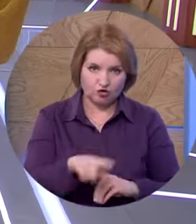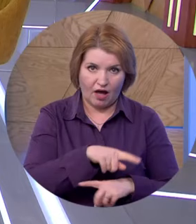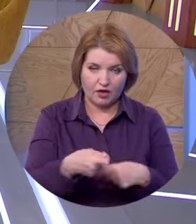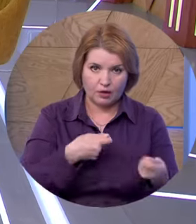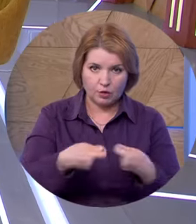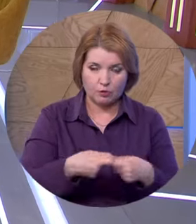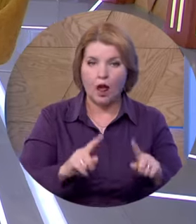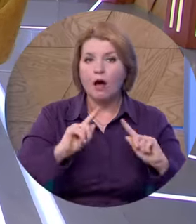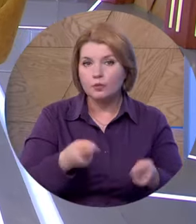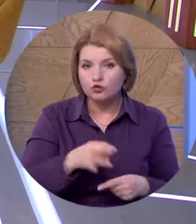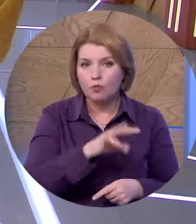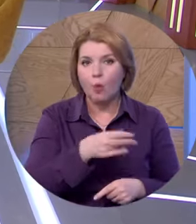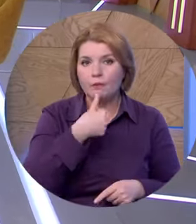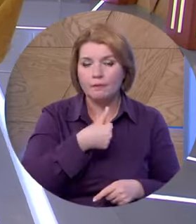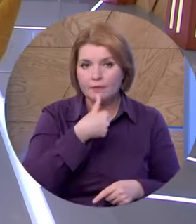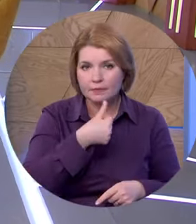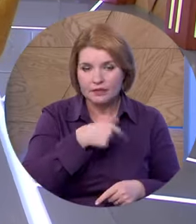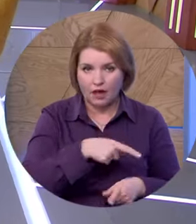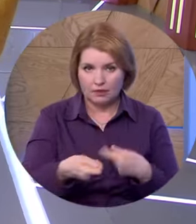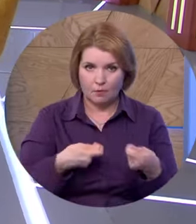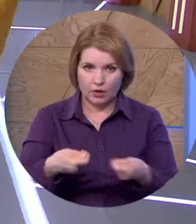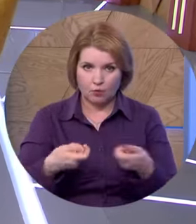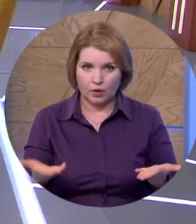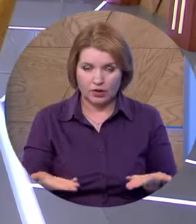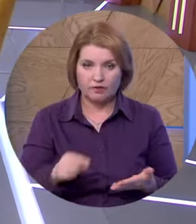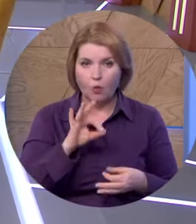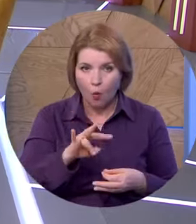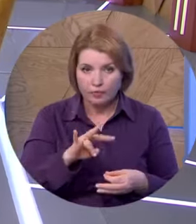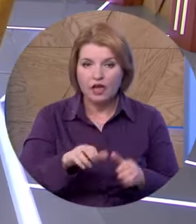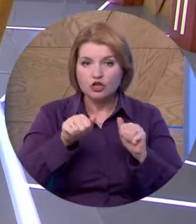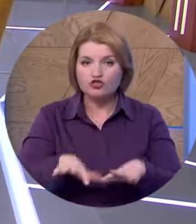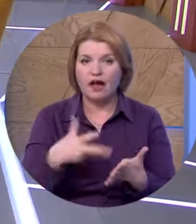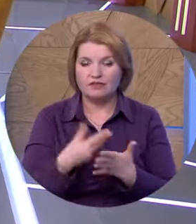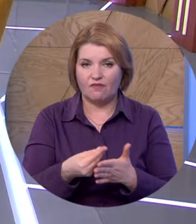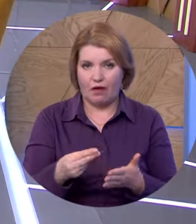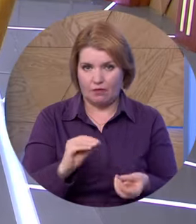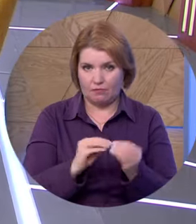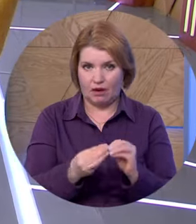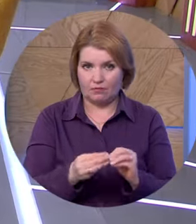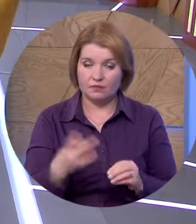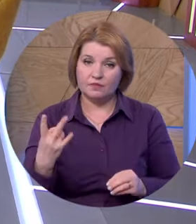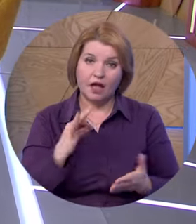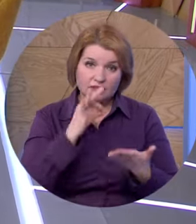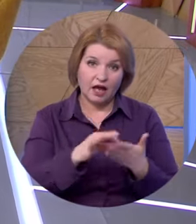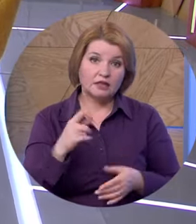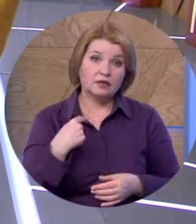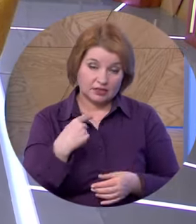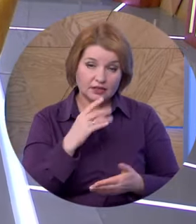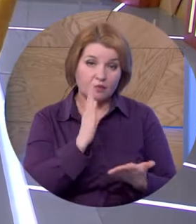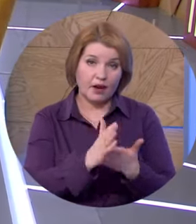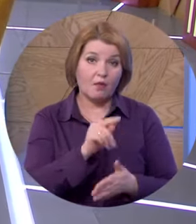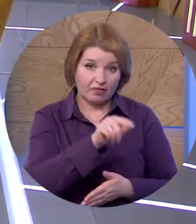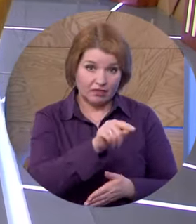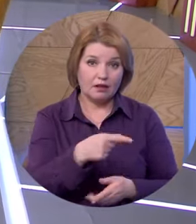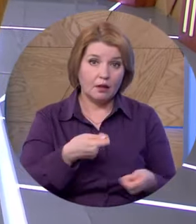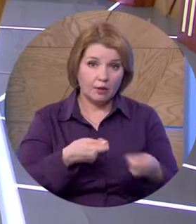я еще раз повторю, то есть манипуляции, зачастую человек решает чаще всего свои проблемы. Можно ли открыто сказать, я вижу, что ты мной манипулируешь? Да. Угу.